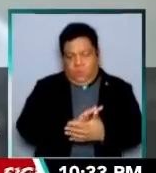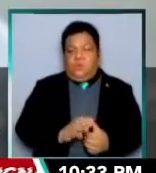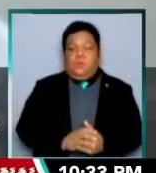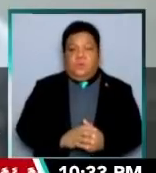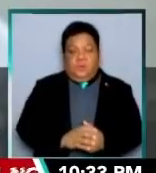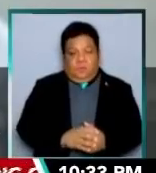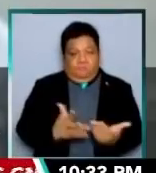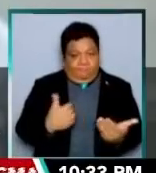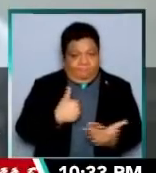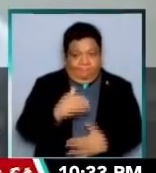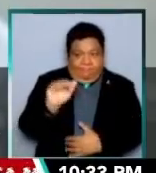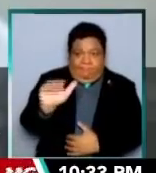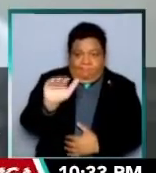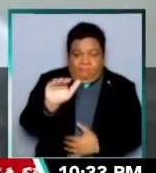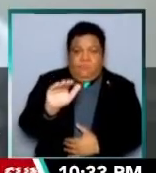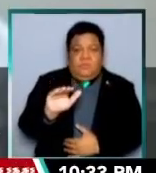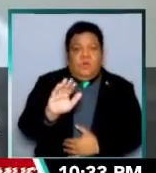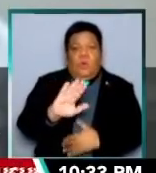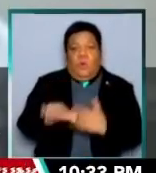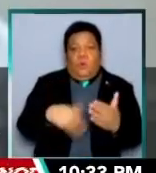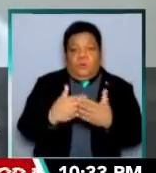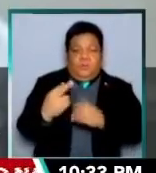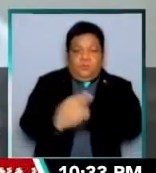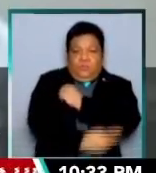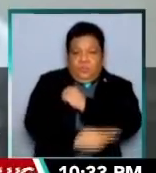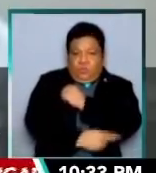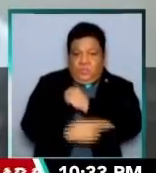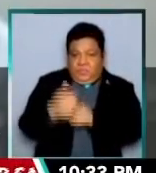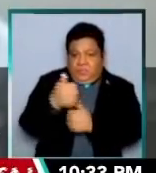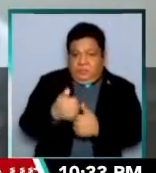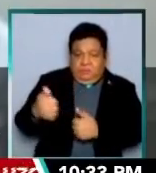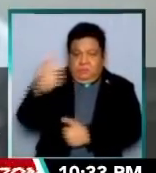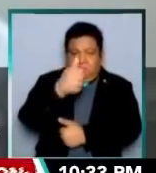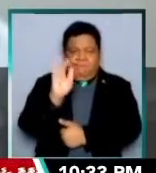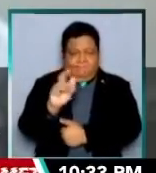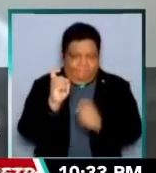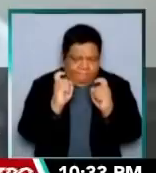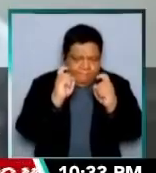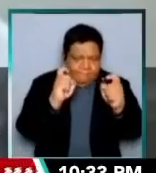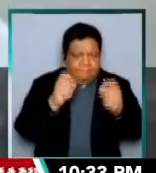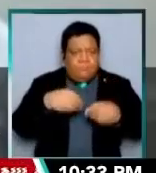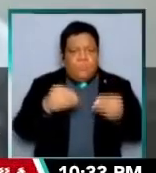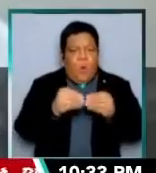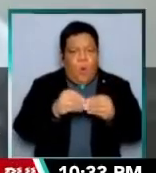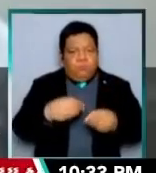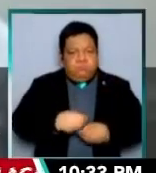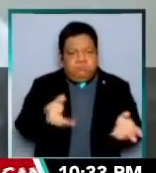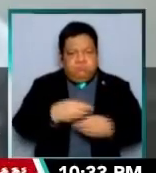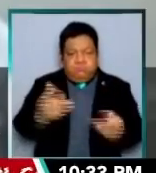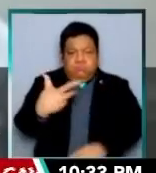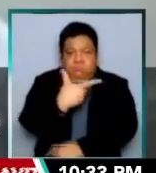upon our regional directors in these areas to ramp up more aggressively their vaccination of